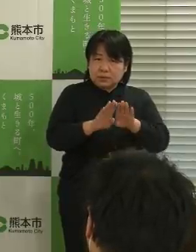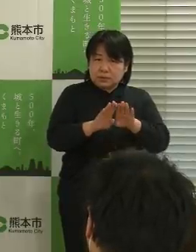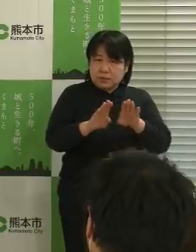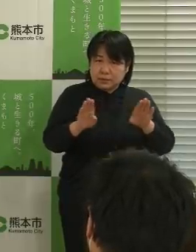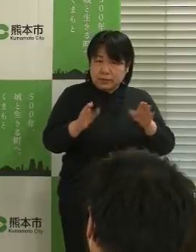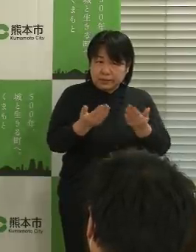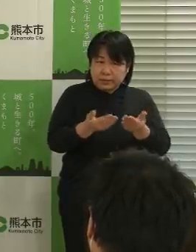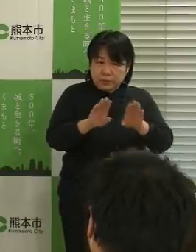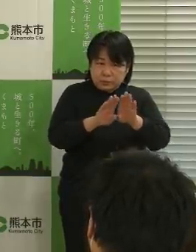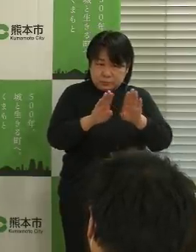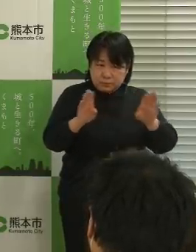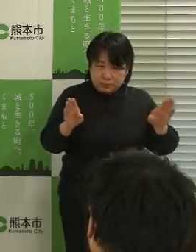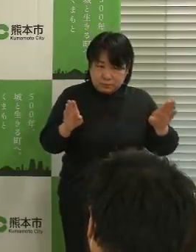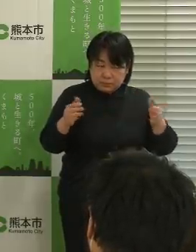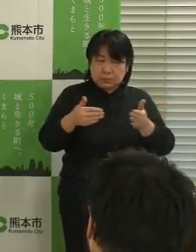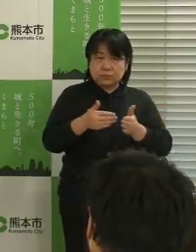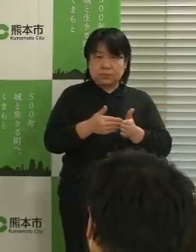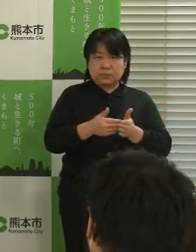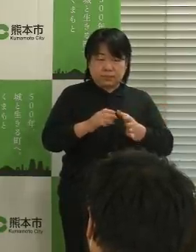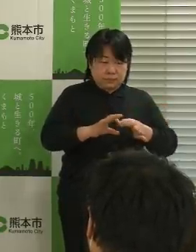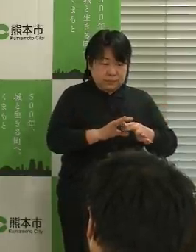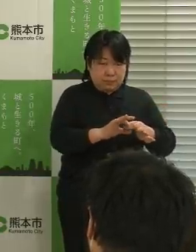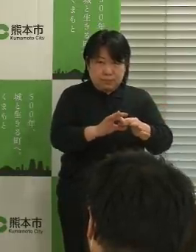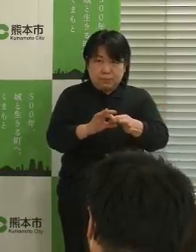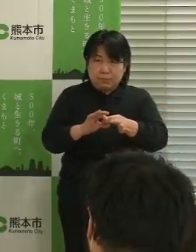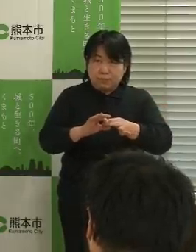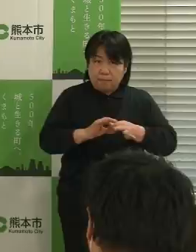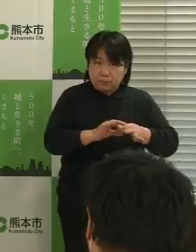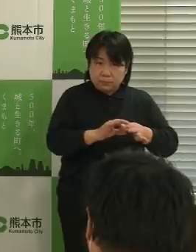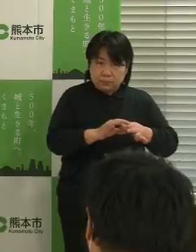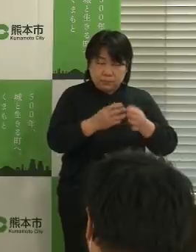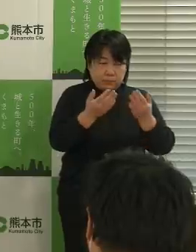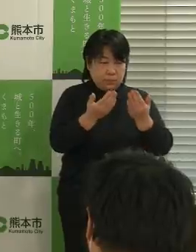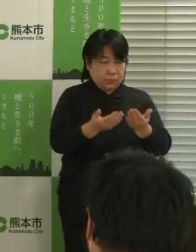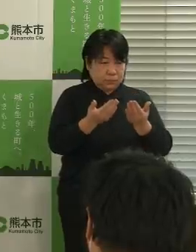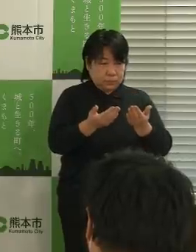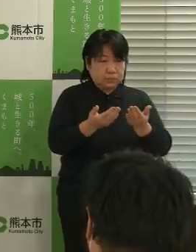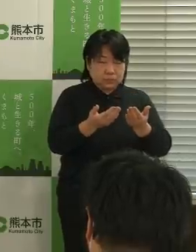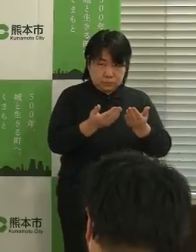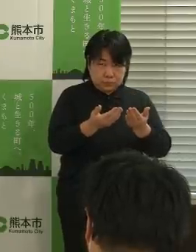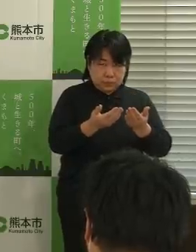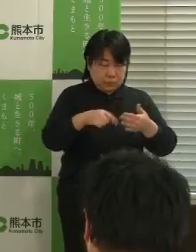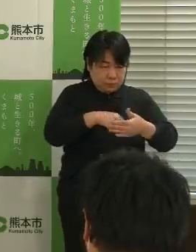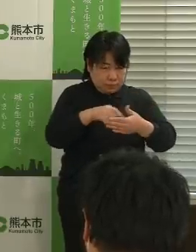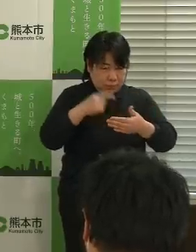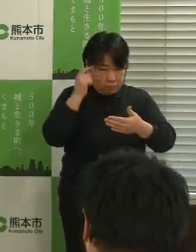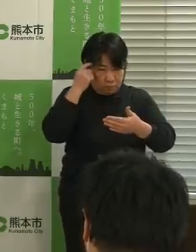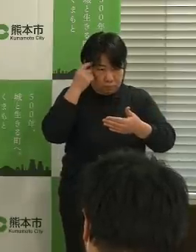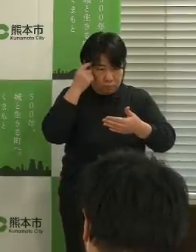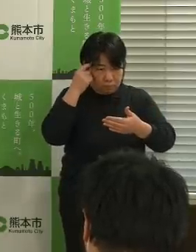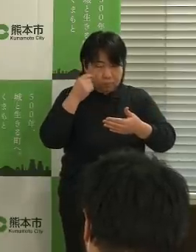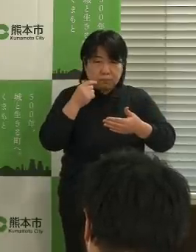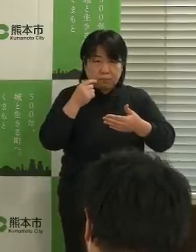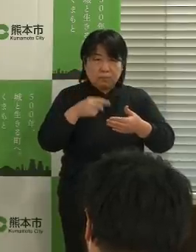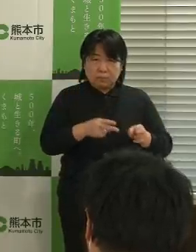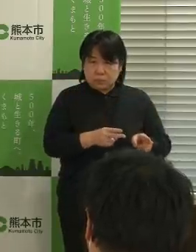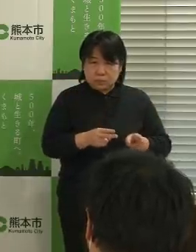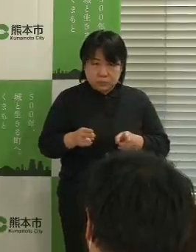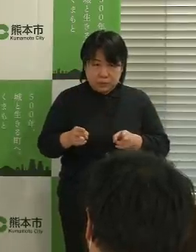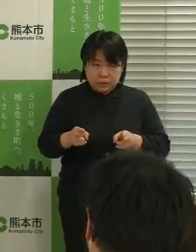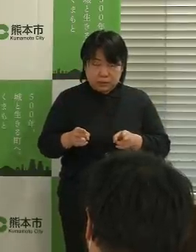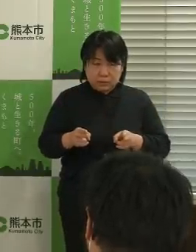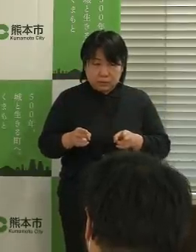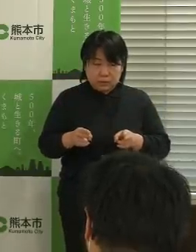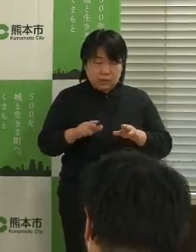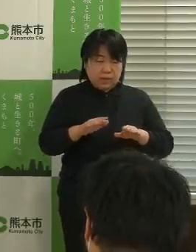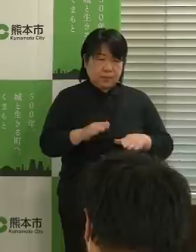するまでにですね、例えば連絡をしたり、それから授業の組み立てやいろんなものを、段取りをするだけでもですね、